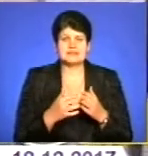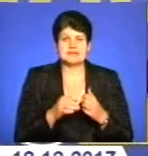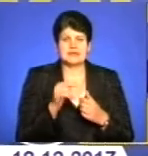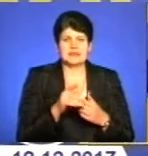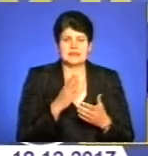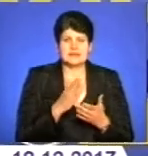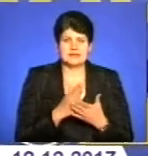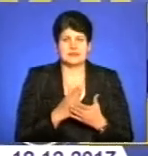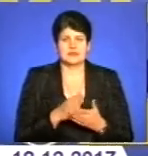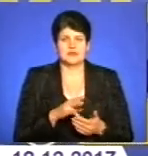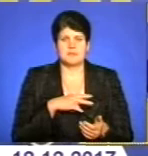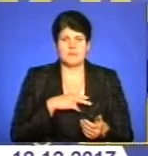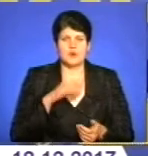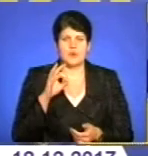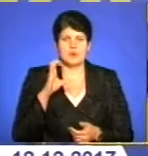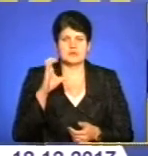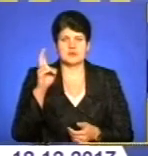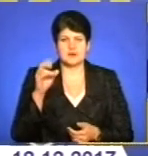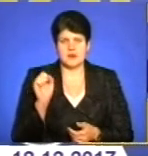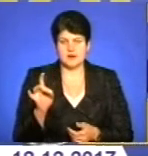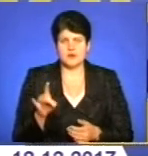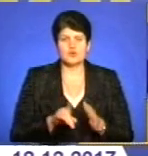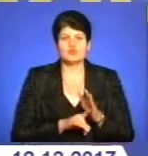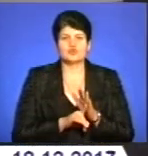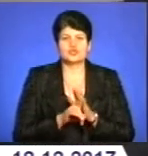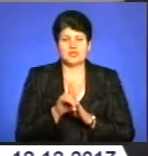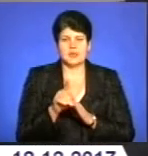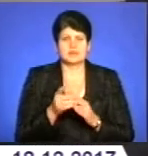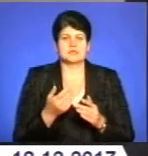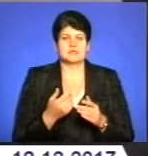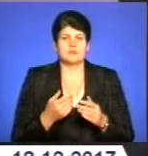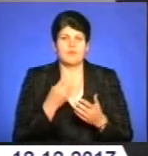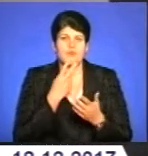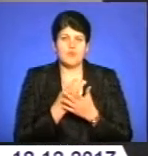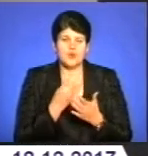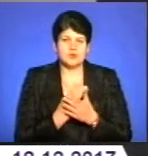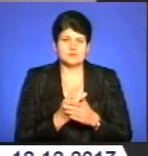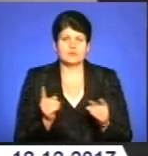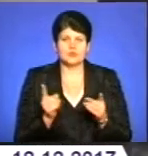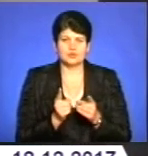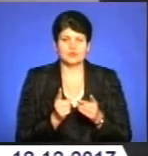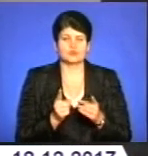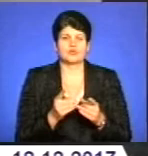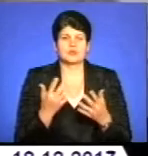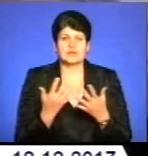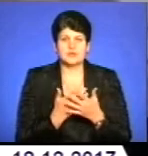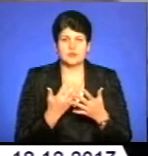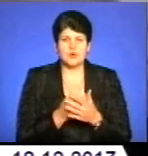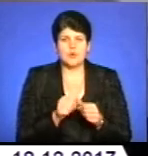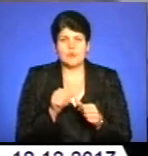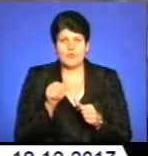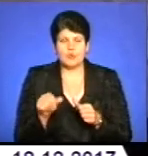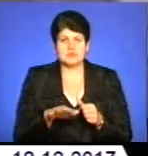на премію «Оскар». Розпочалася цьогорічна кінохвиля допрем'єрним показом короткометражного ігрового кіно «Поза зоною» молодого режисера